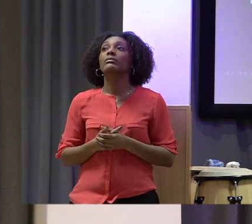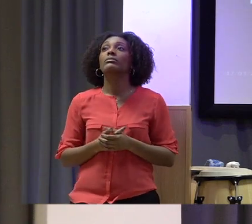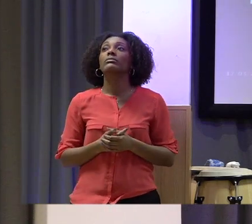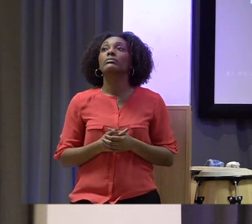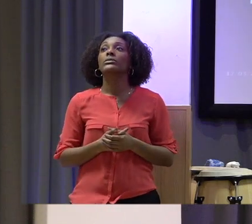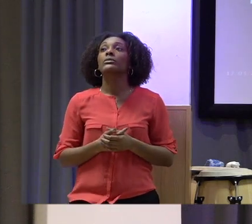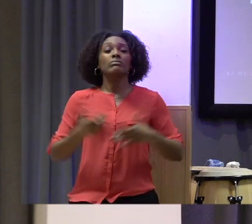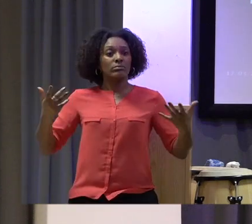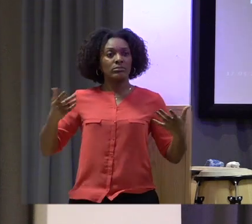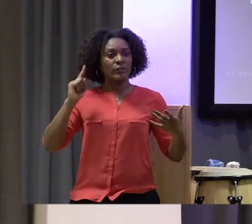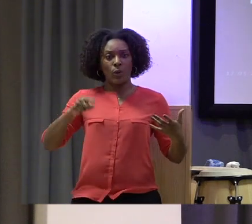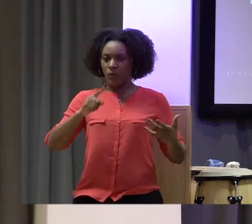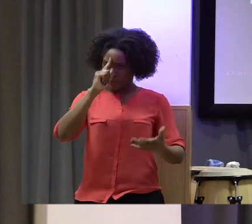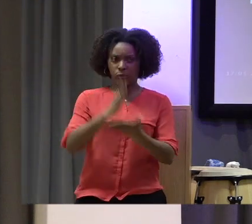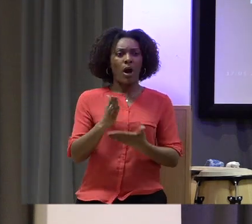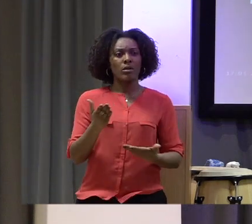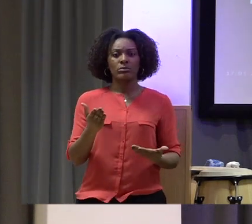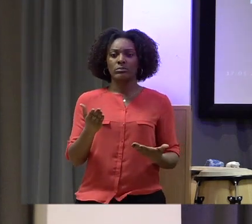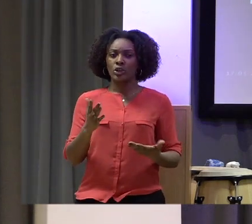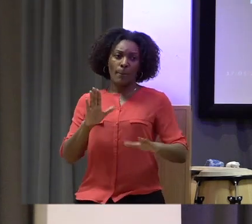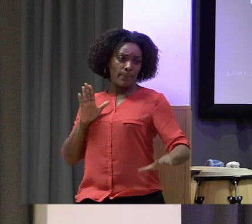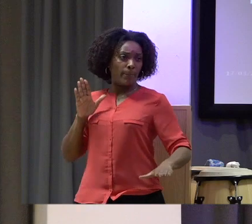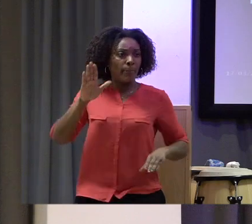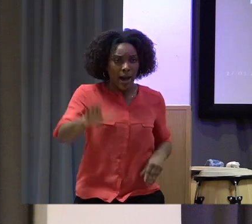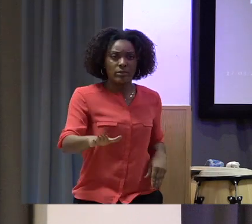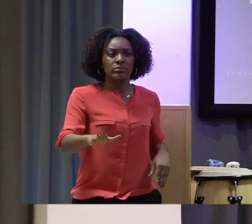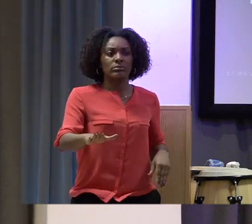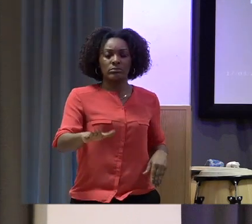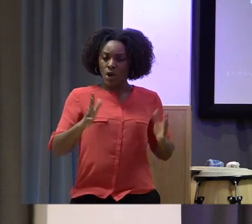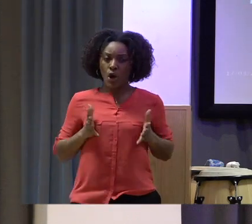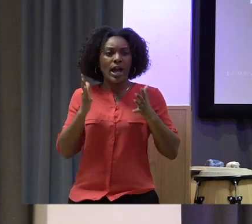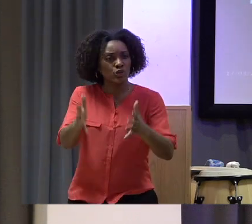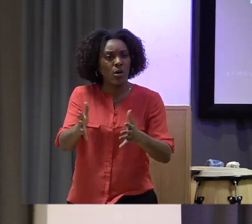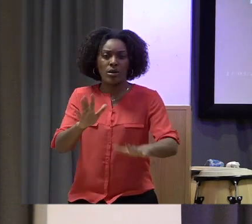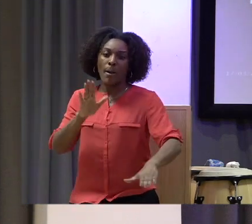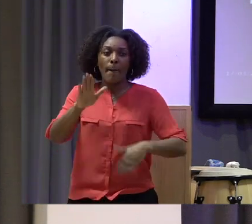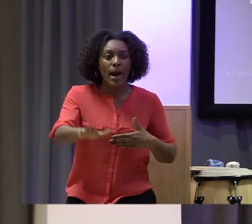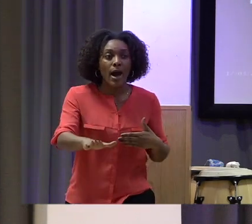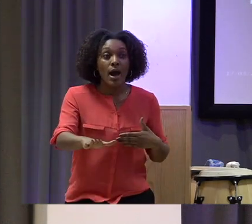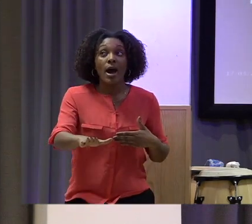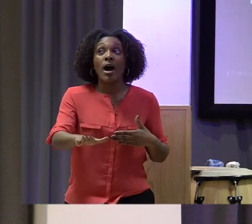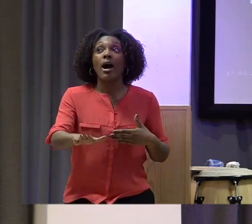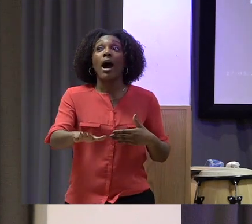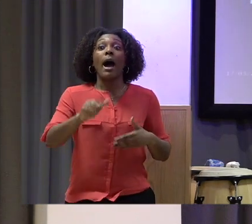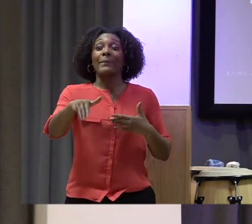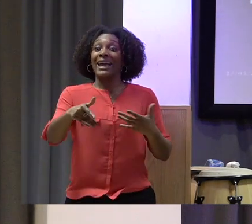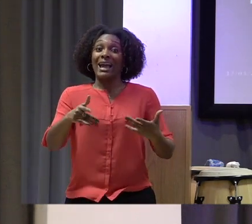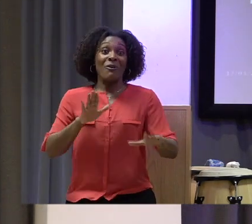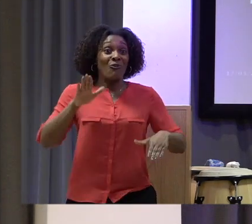Soit vous prenez une position de foi, ou vous faites un pas de foi, ou vous vous engagez. Il y a un moment où l'épreuve de la foi va